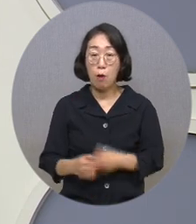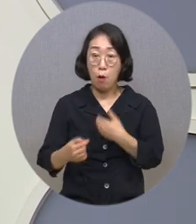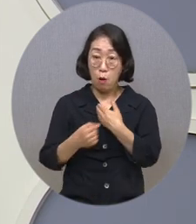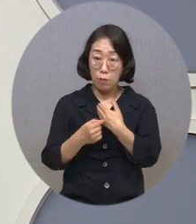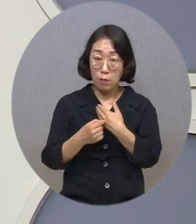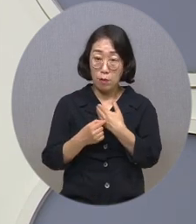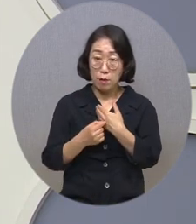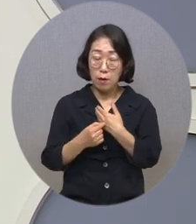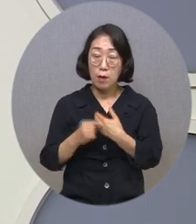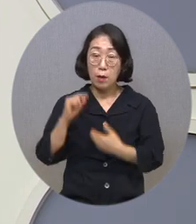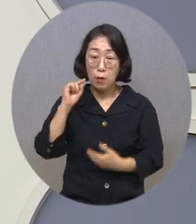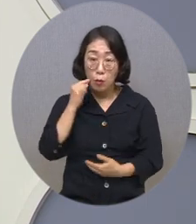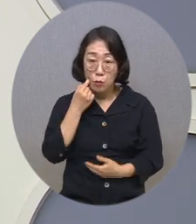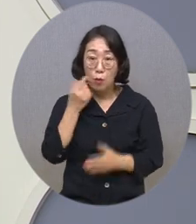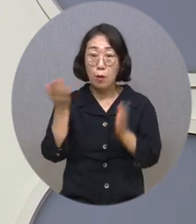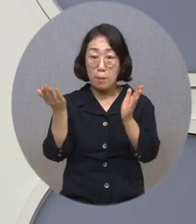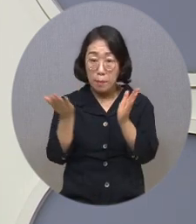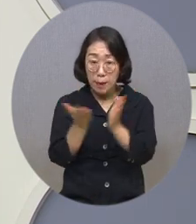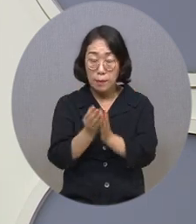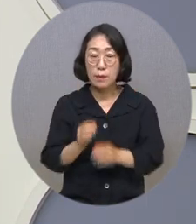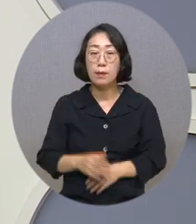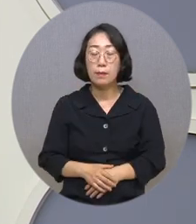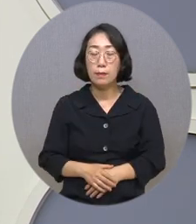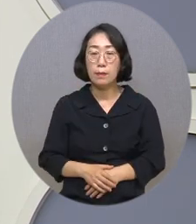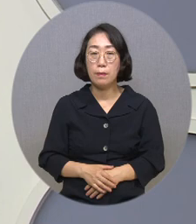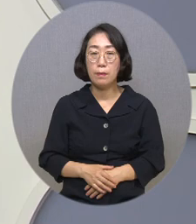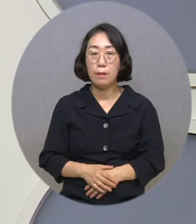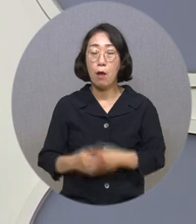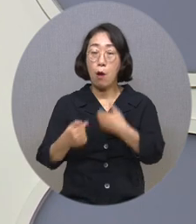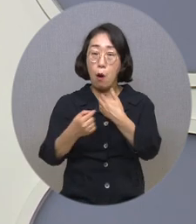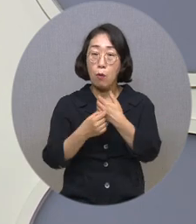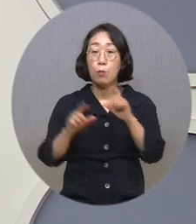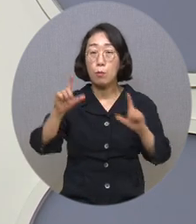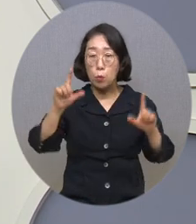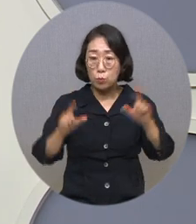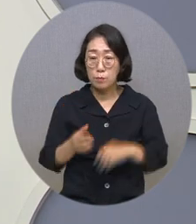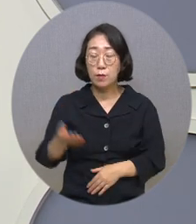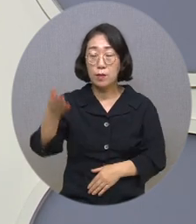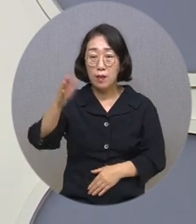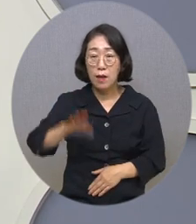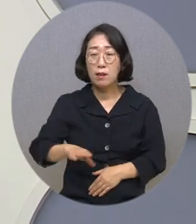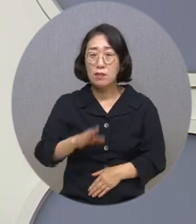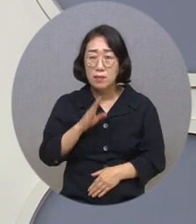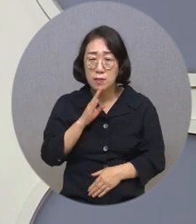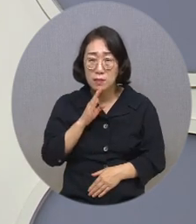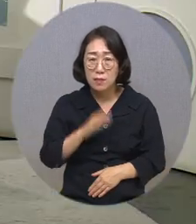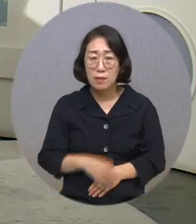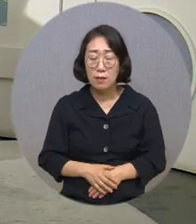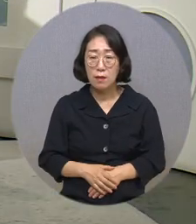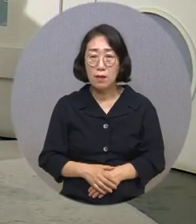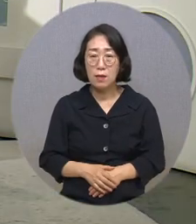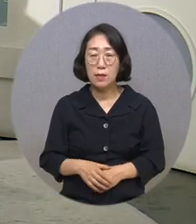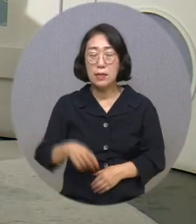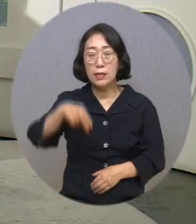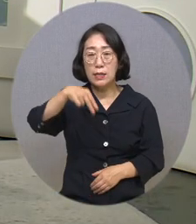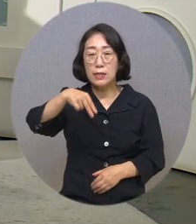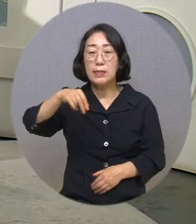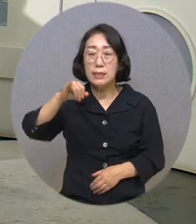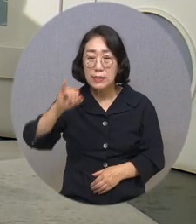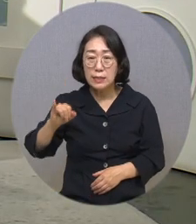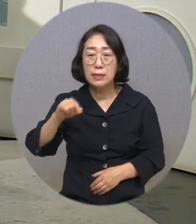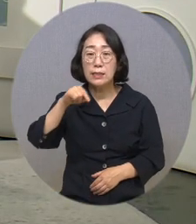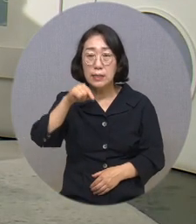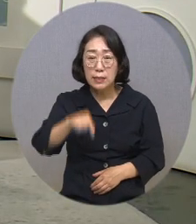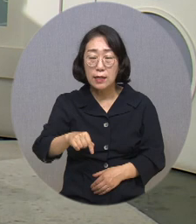여성이라면 여성다움 그런 게 다 과실 아니냐. 근데 먹지도 않지만 그 씨, 그게